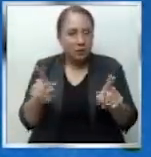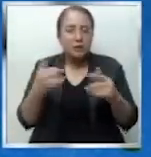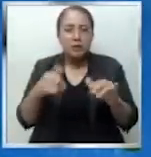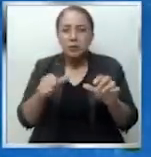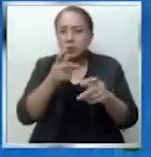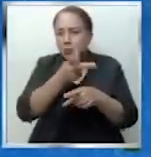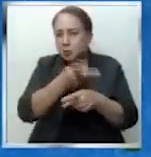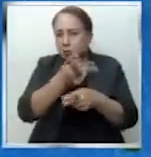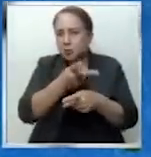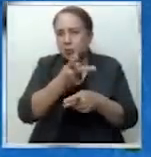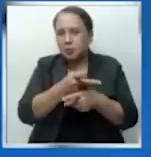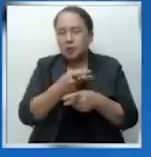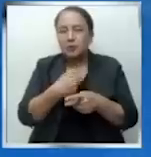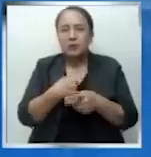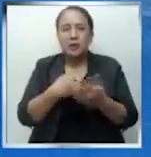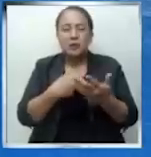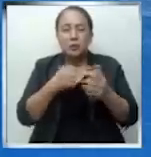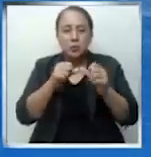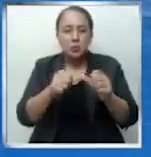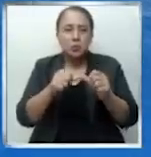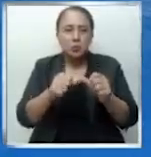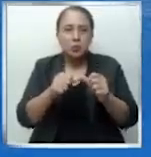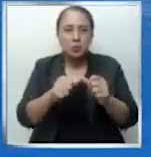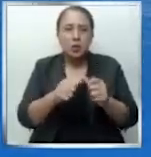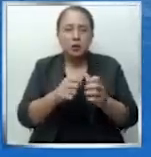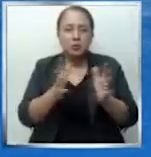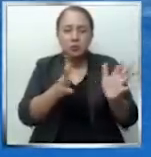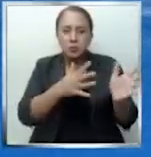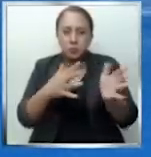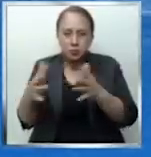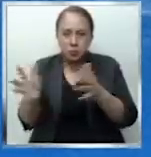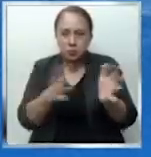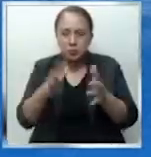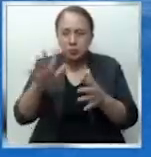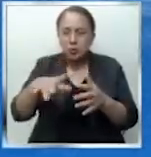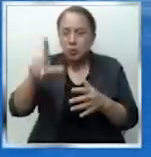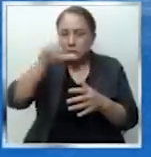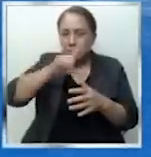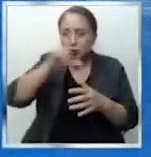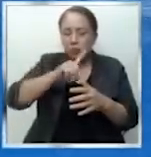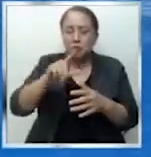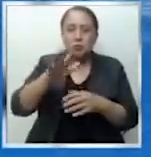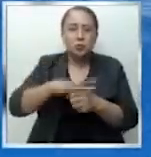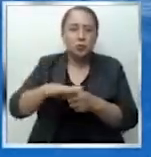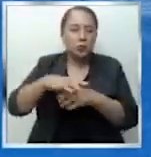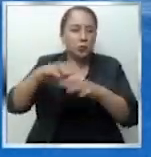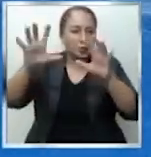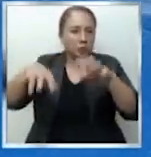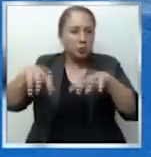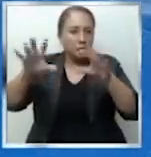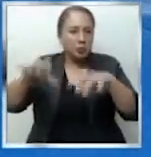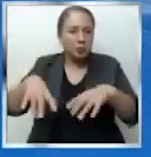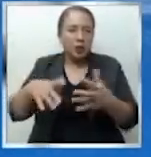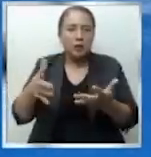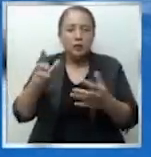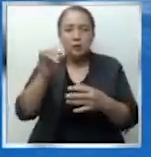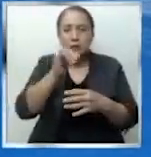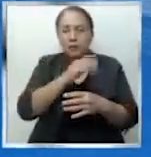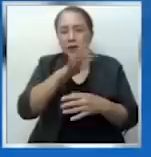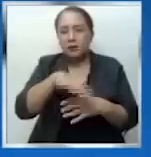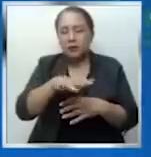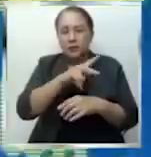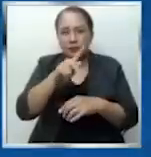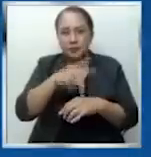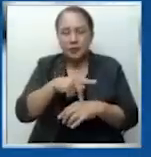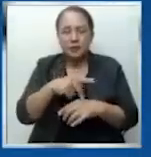babantayan. Magtutuloy-tuloy rin ang pag-iral ng hanging amihan sa buong Luzon at localized thunderstorms sa natitirang bahagi ng bansa. Base